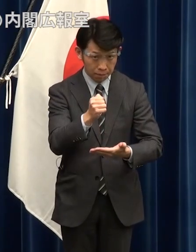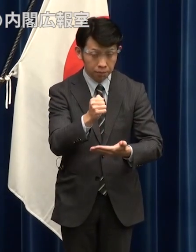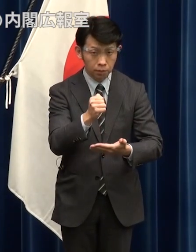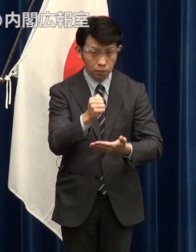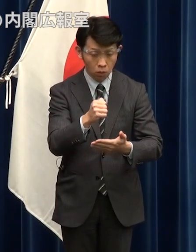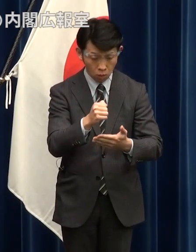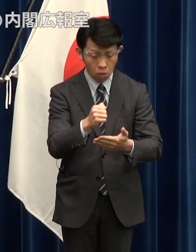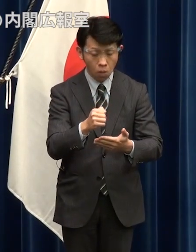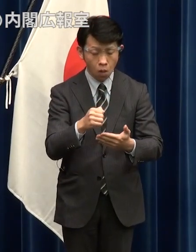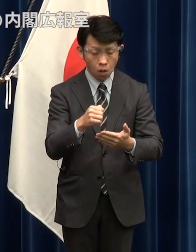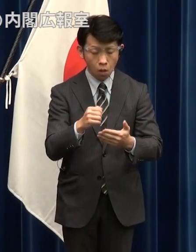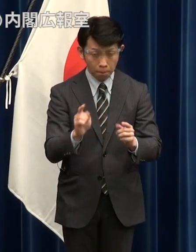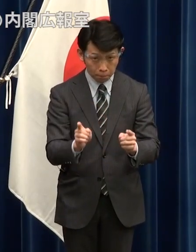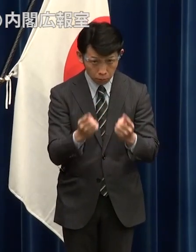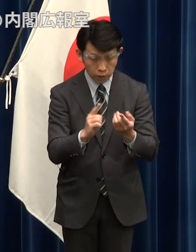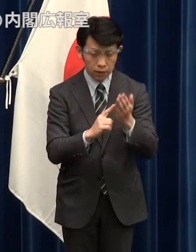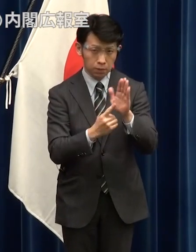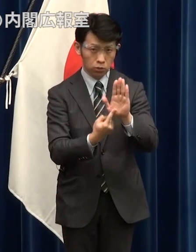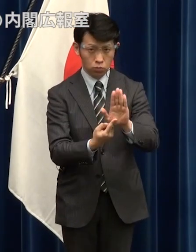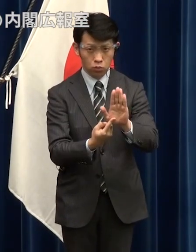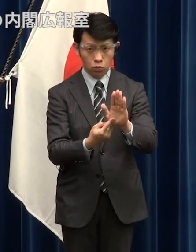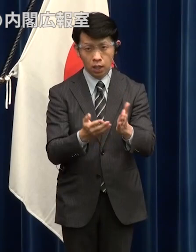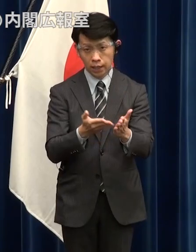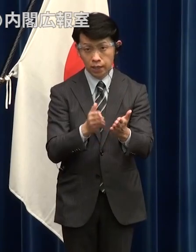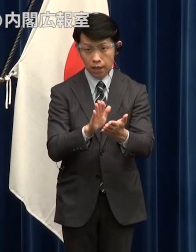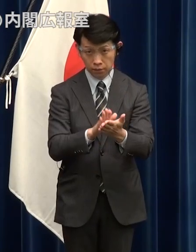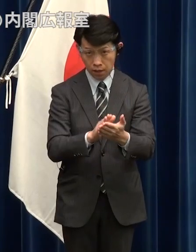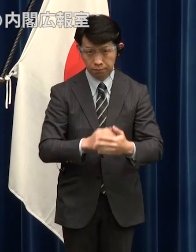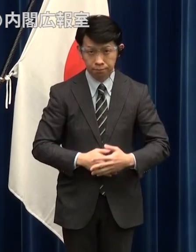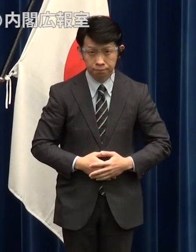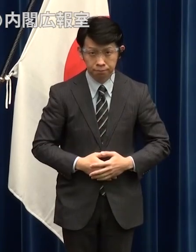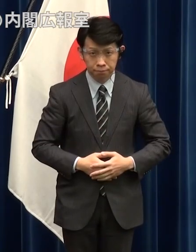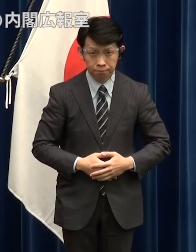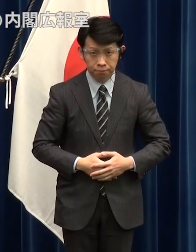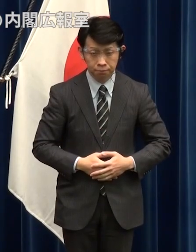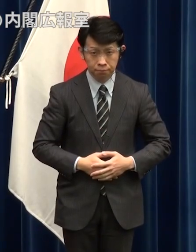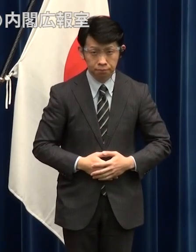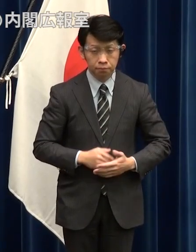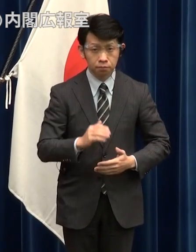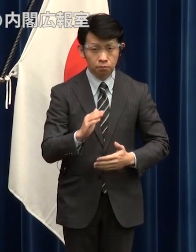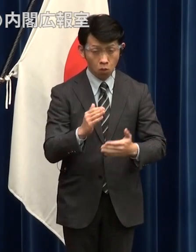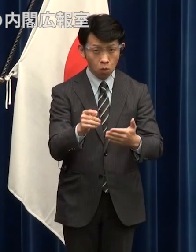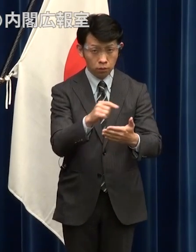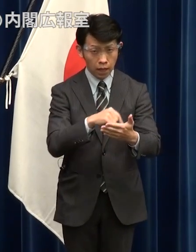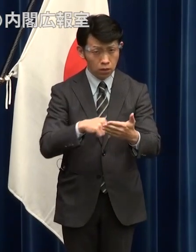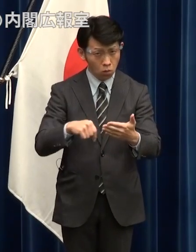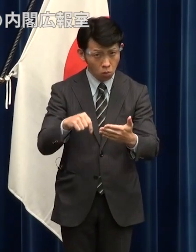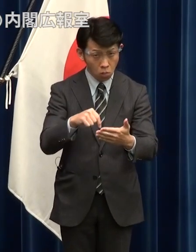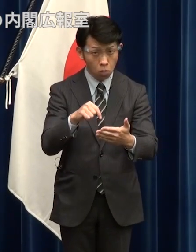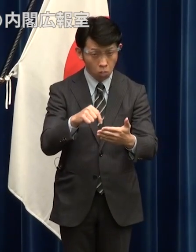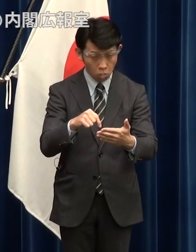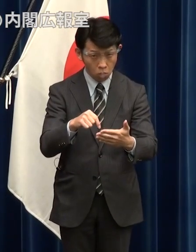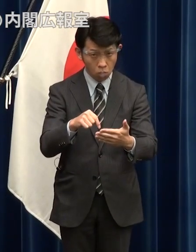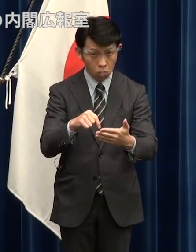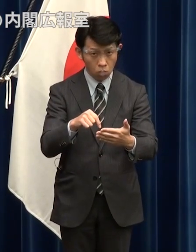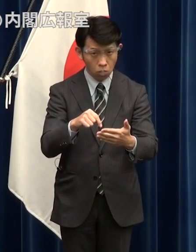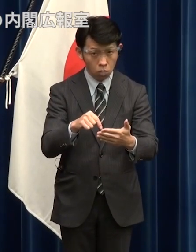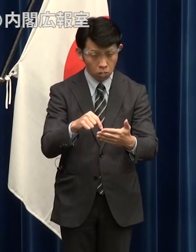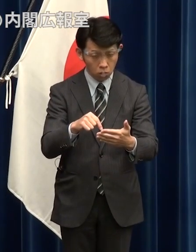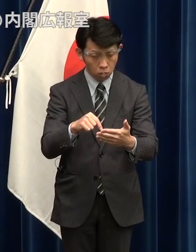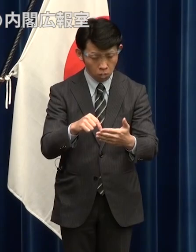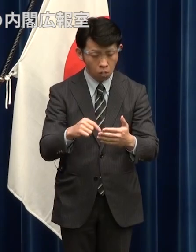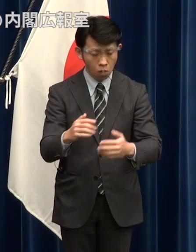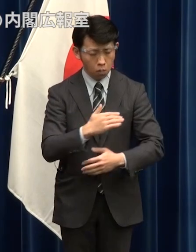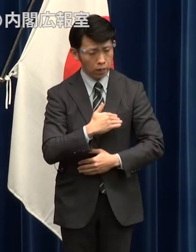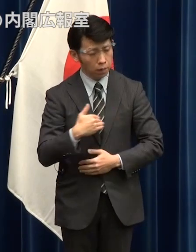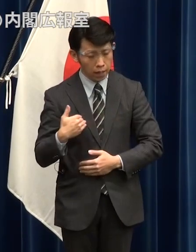すというふうにおっしゃっておられました。しかしですね、内容についてまだあまり我々は聞かされて